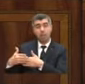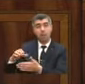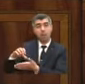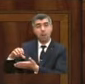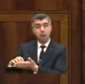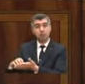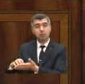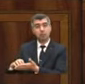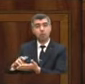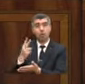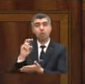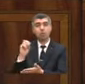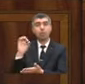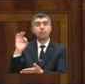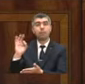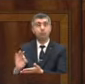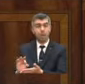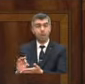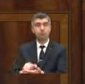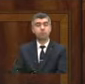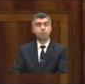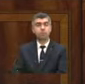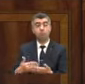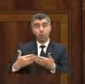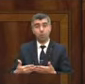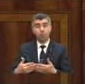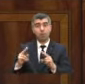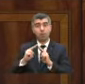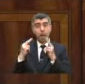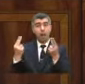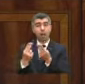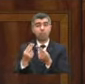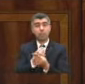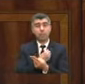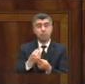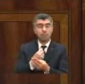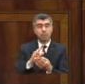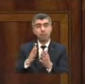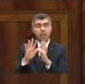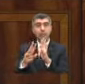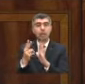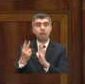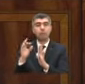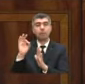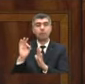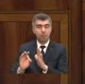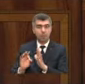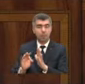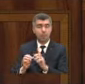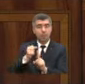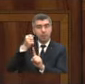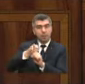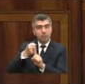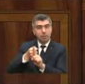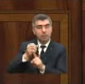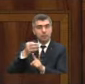تخصص أكثر من 20%. اليوم منظمة الصحة العالمية توصي على الأقل ب 12%. رغم هذه المجهودات